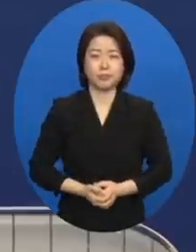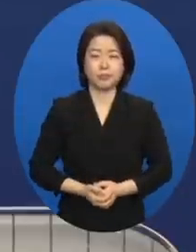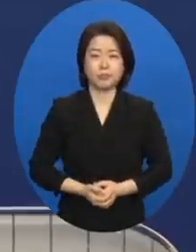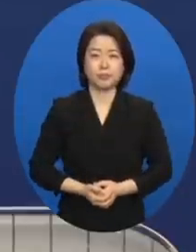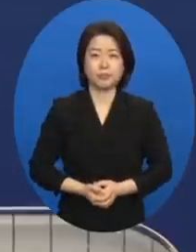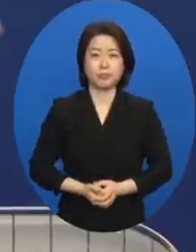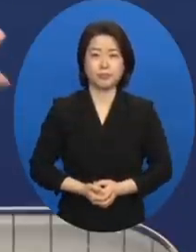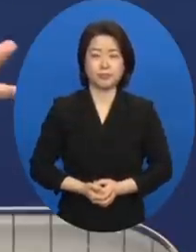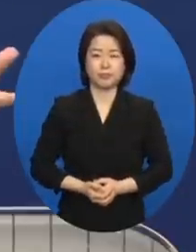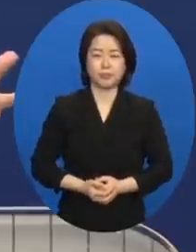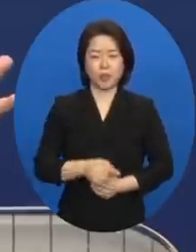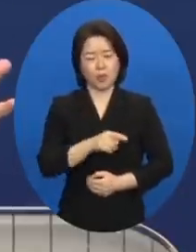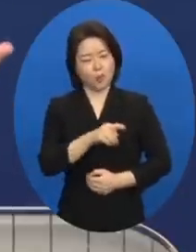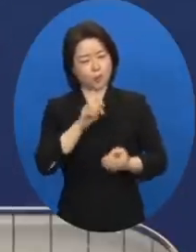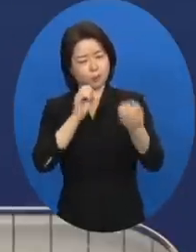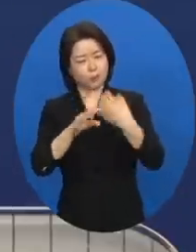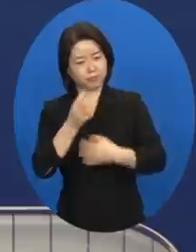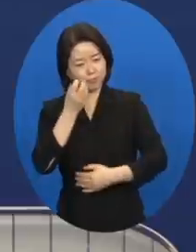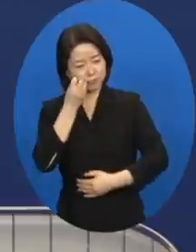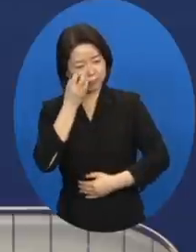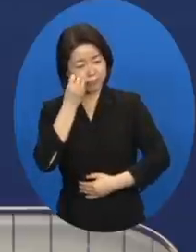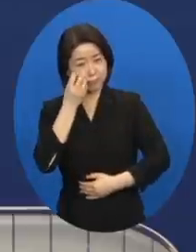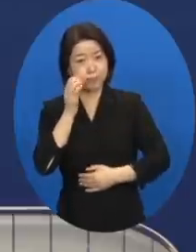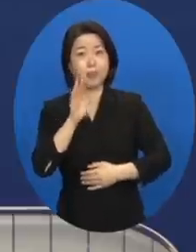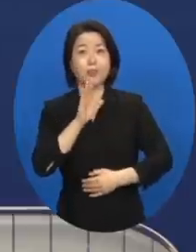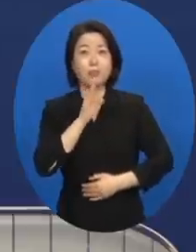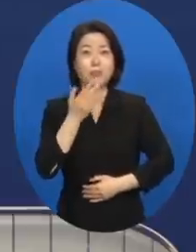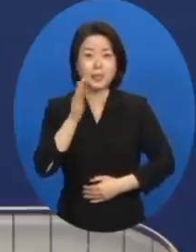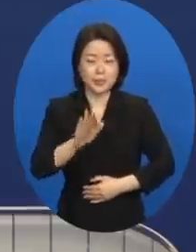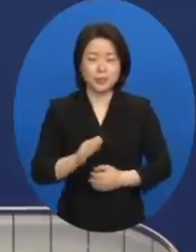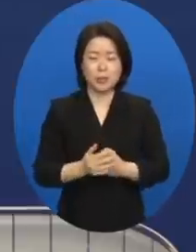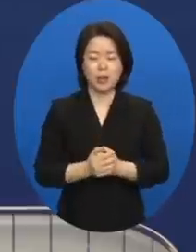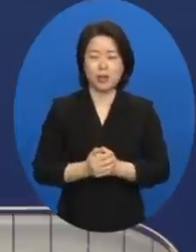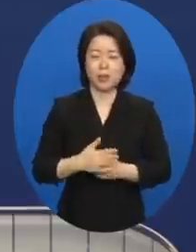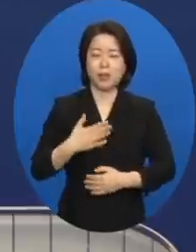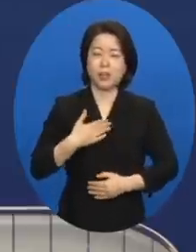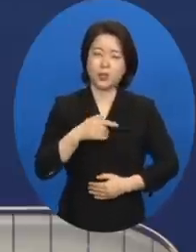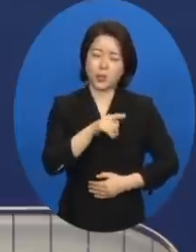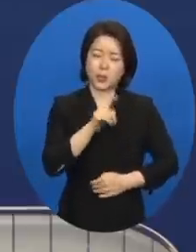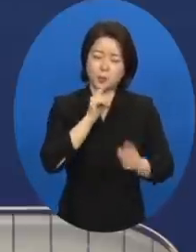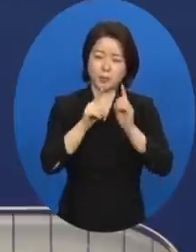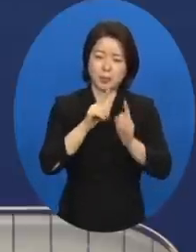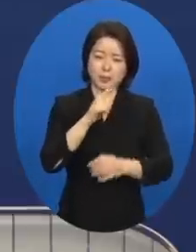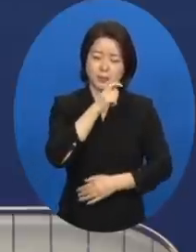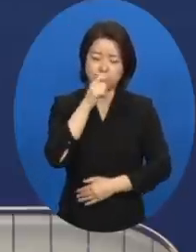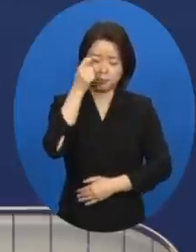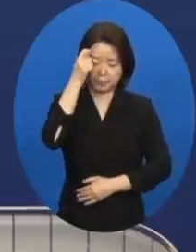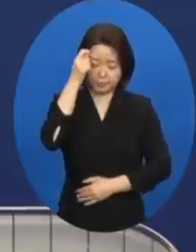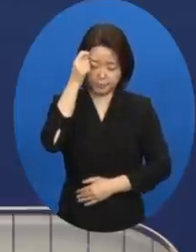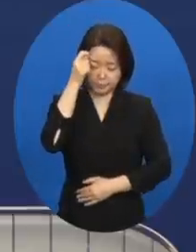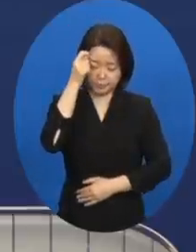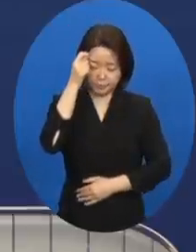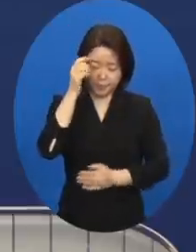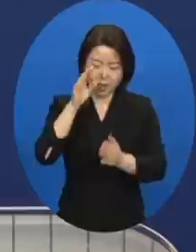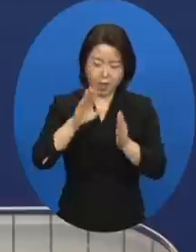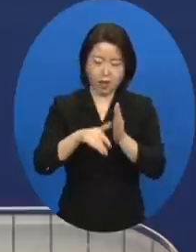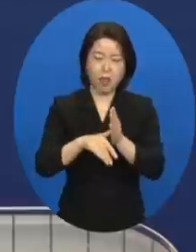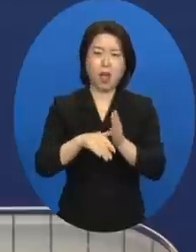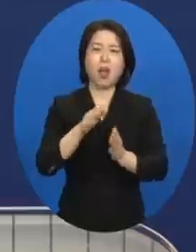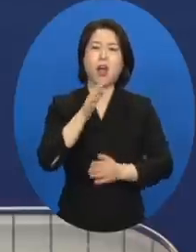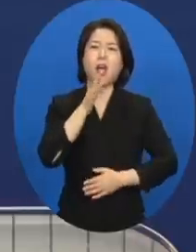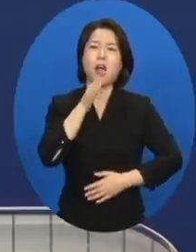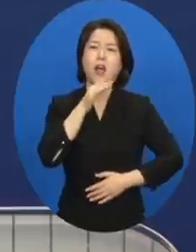조금 이상해 보이지만 저는 말씀을 묵상하다 보니까 이해가